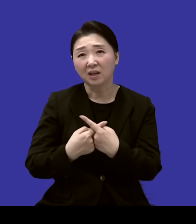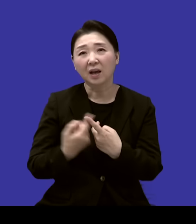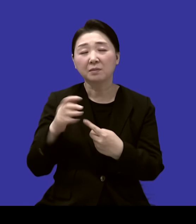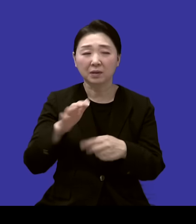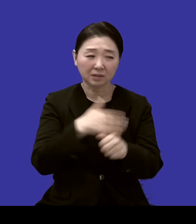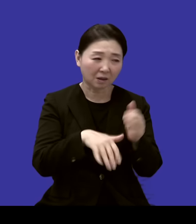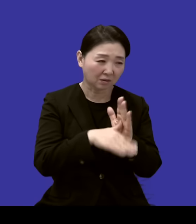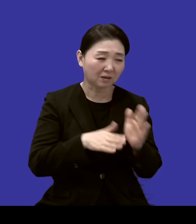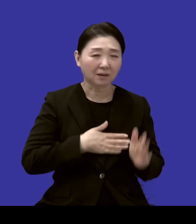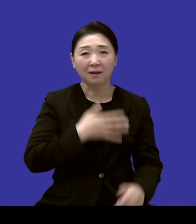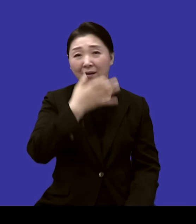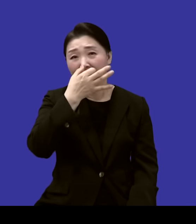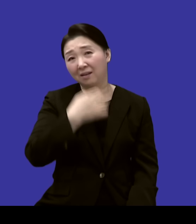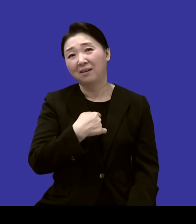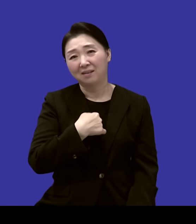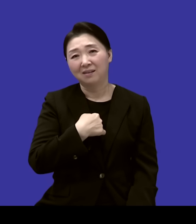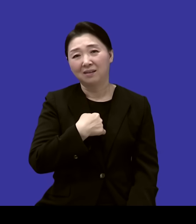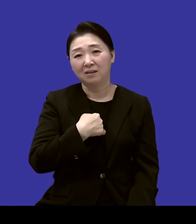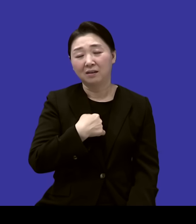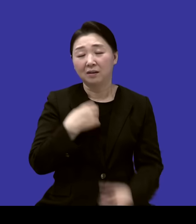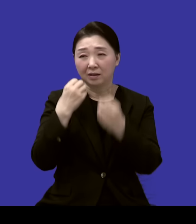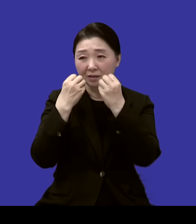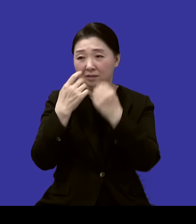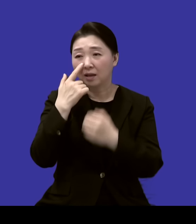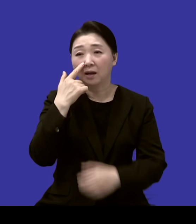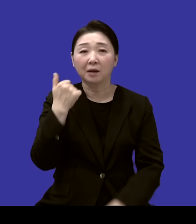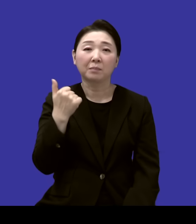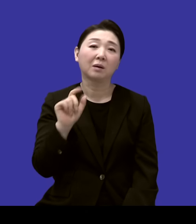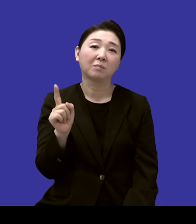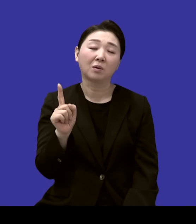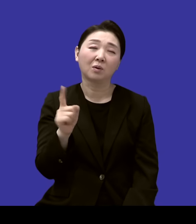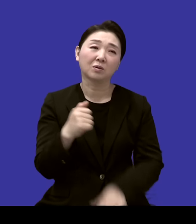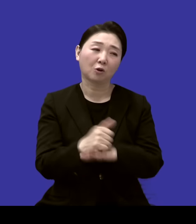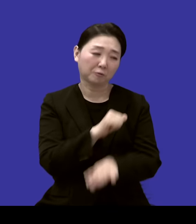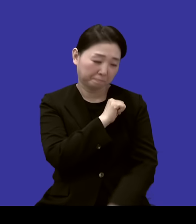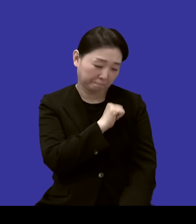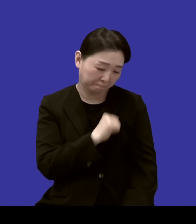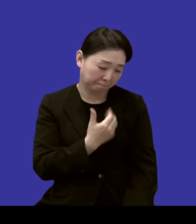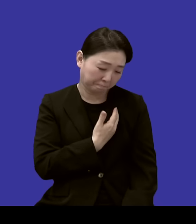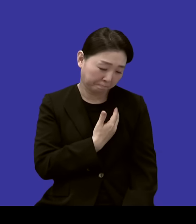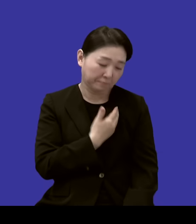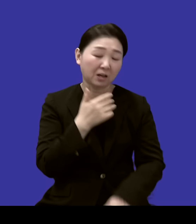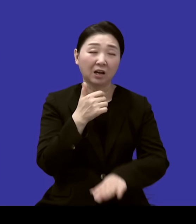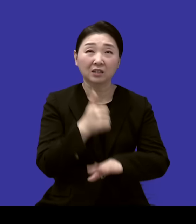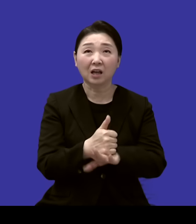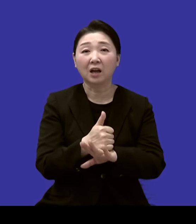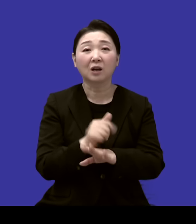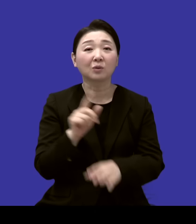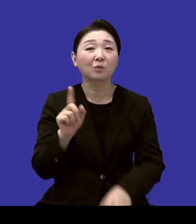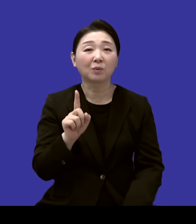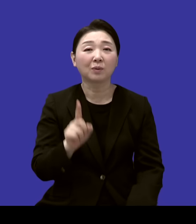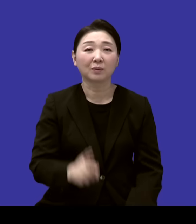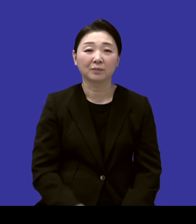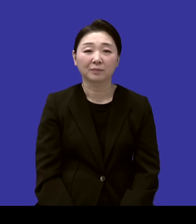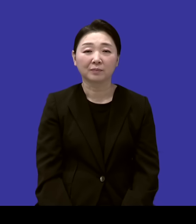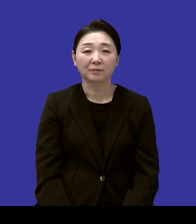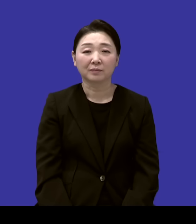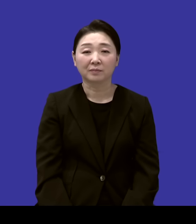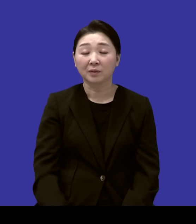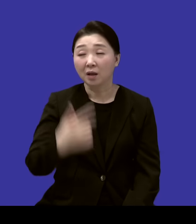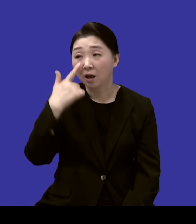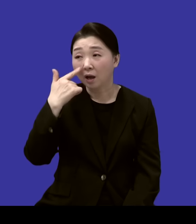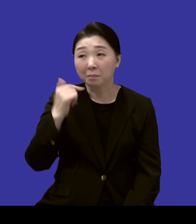같습니다. 그러면 그 새아버지도 결국 인내하시다가 결국은 어떻게 되셨어요, 어머니랑? 어느 날 이제 이런